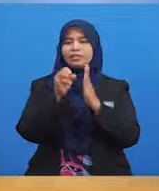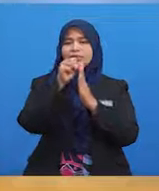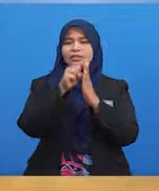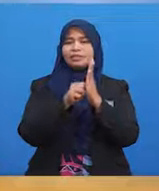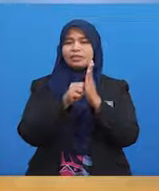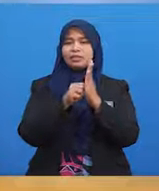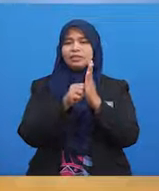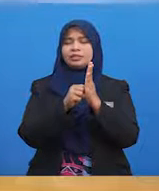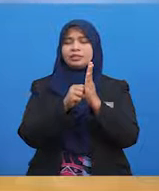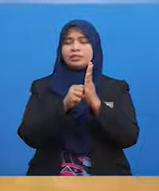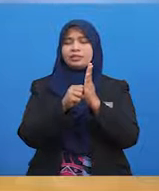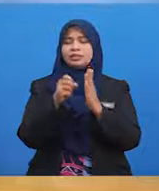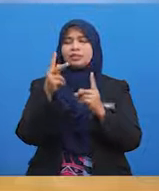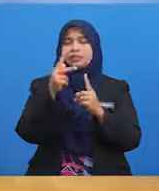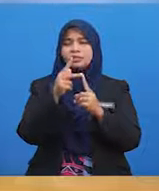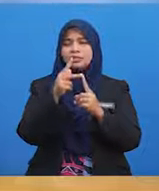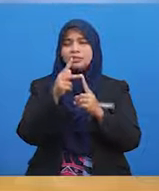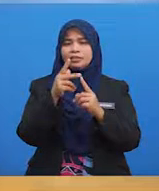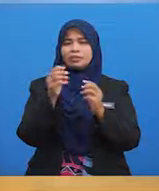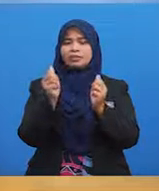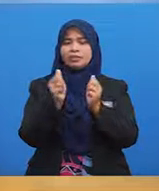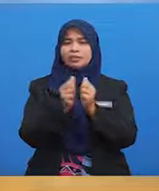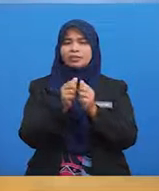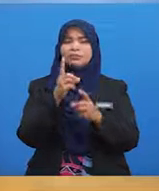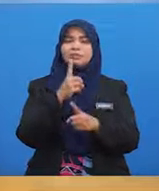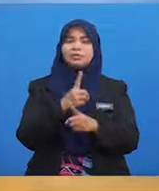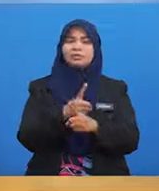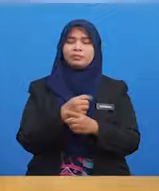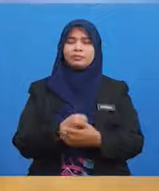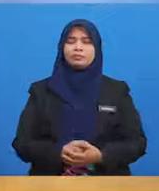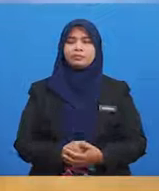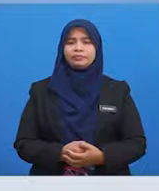se ke dengan betul.